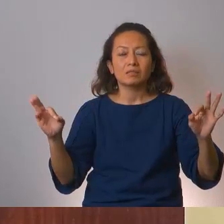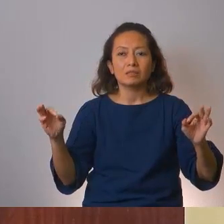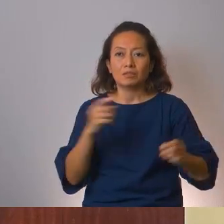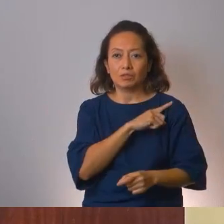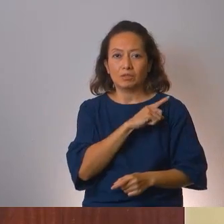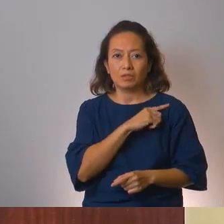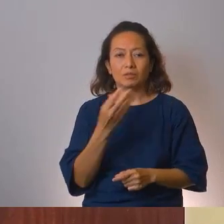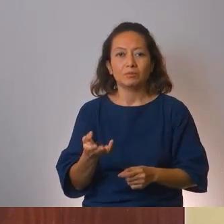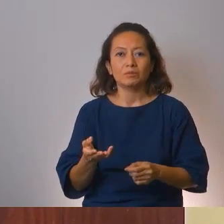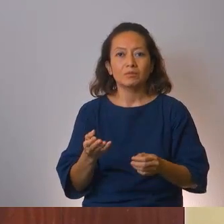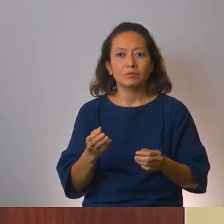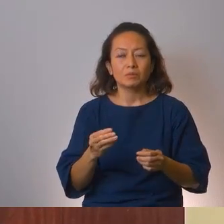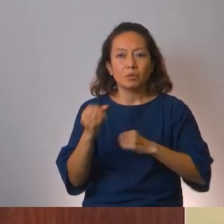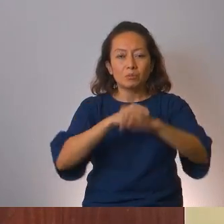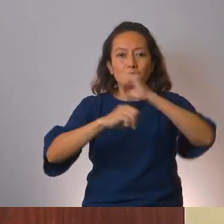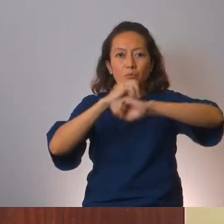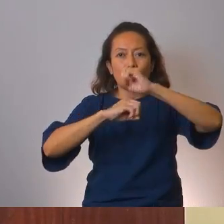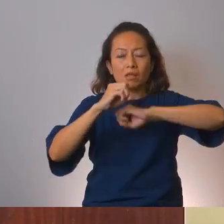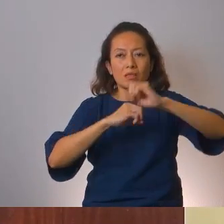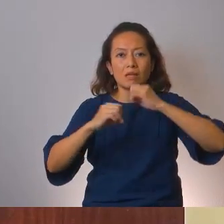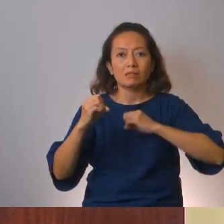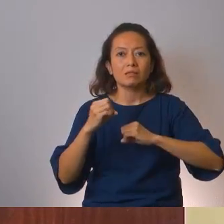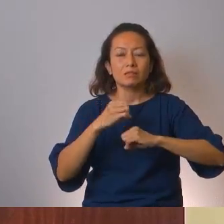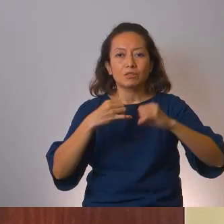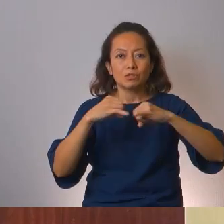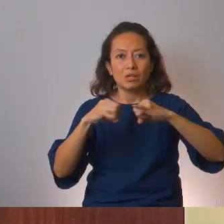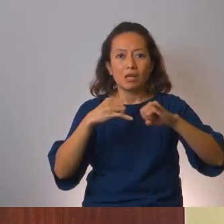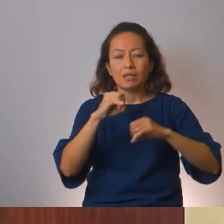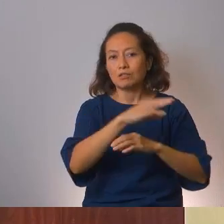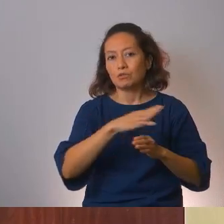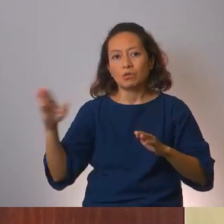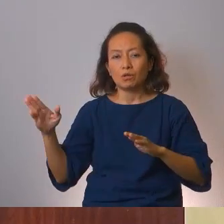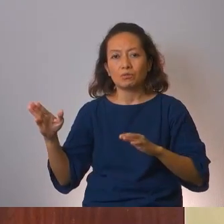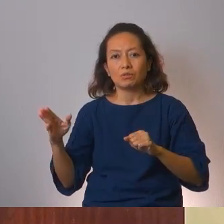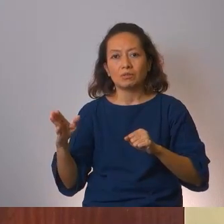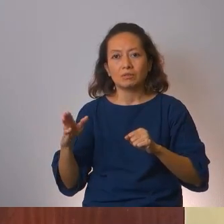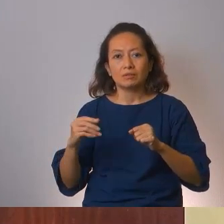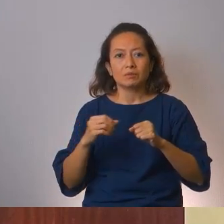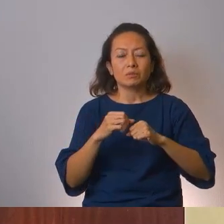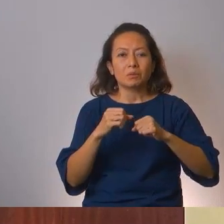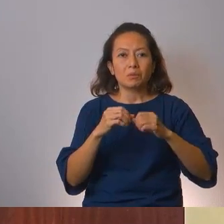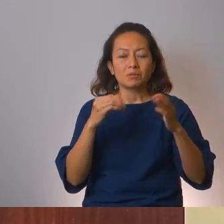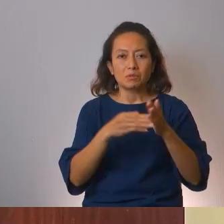Jauhkanlah perbuatan-perbuatanmu yang jahat dari depan mataku. Berhentilah berbuat jahat.